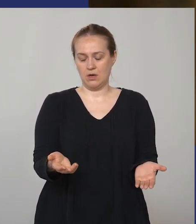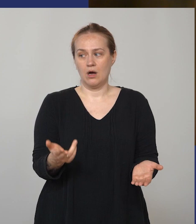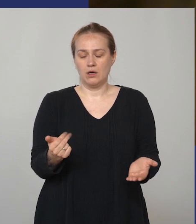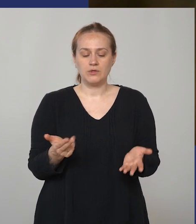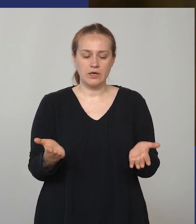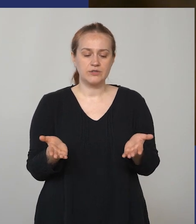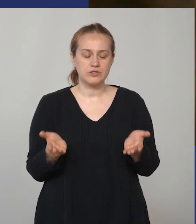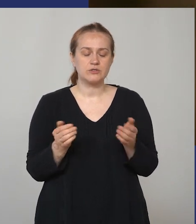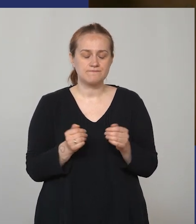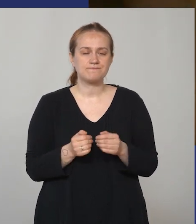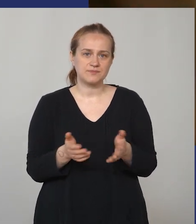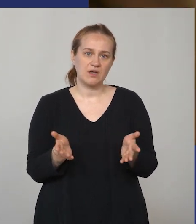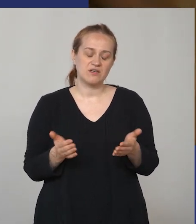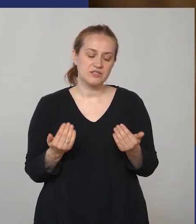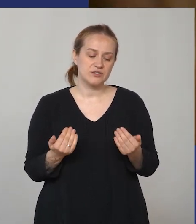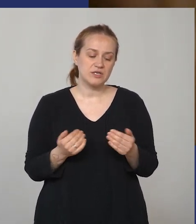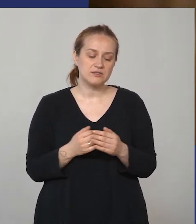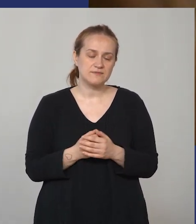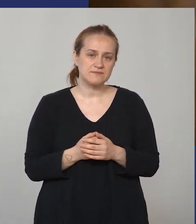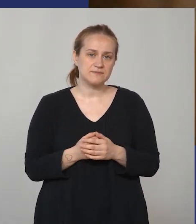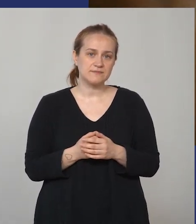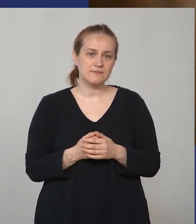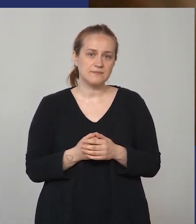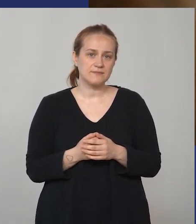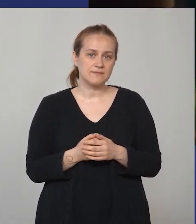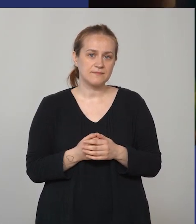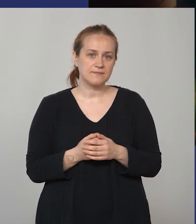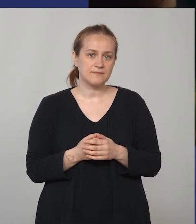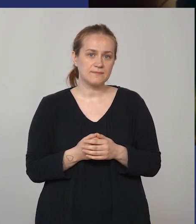Да, конечно. Конечно, сейчас.